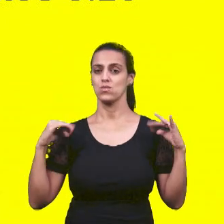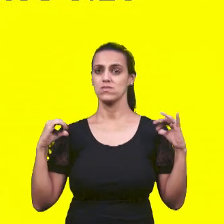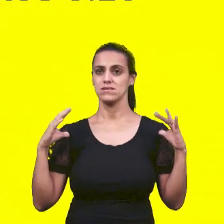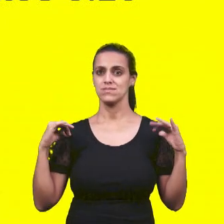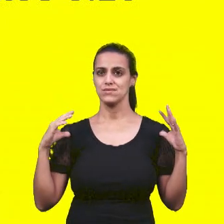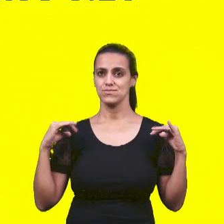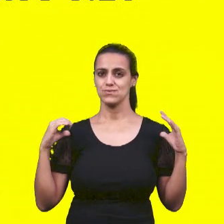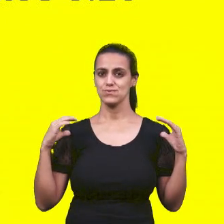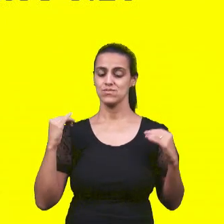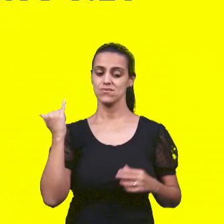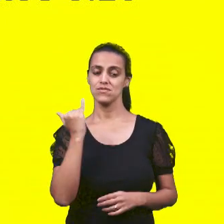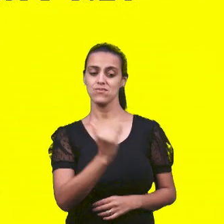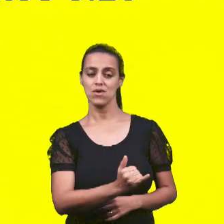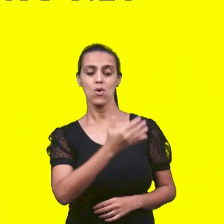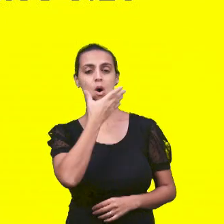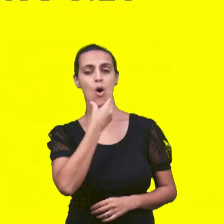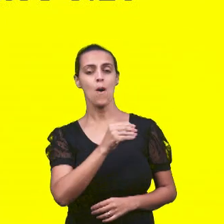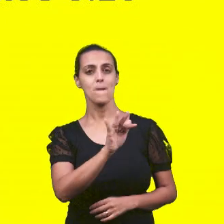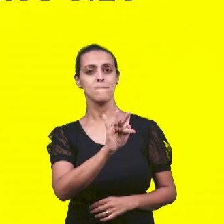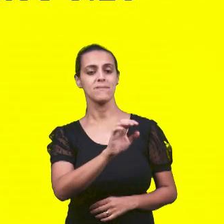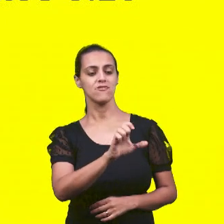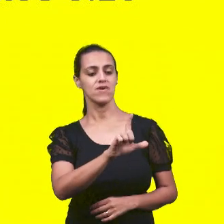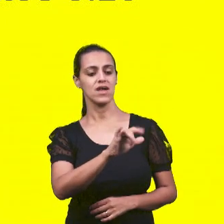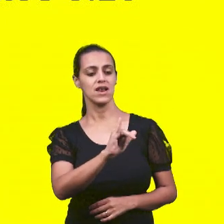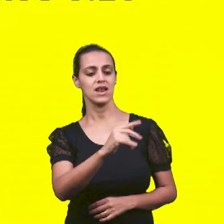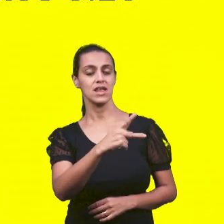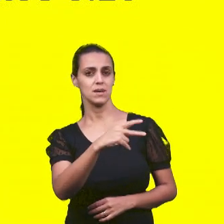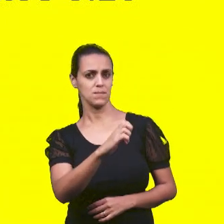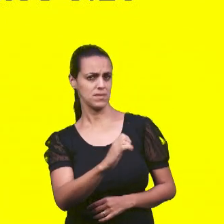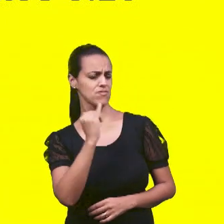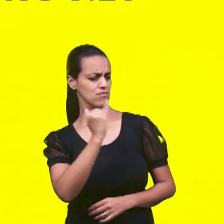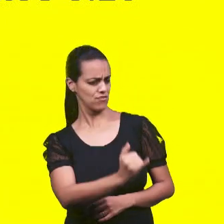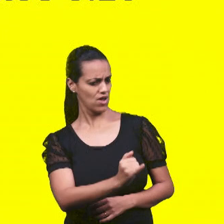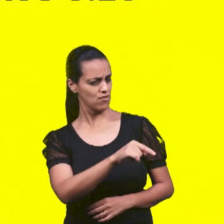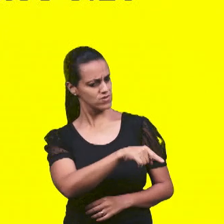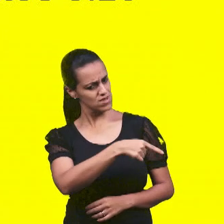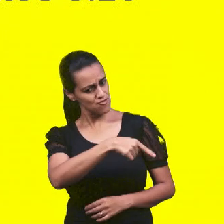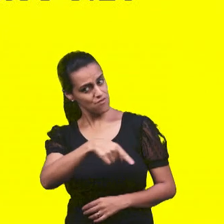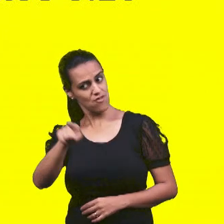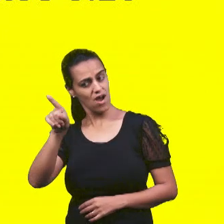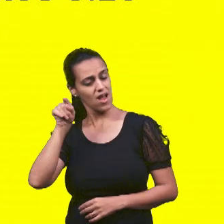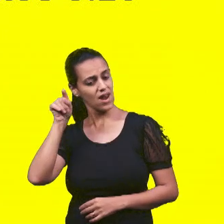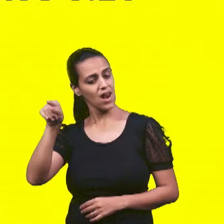allons lire la parole du Seigneur qui est écrite en Actes chapitre 8, verset 26.